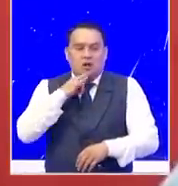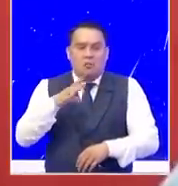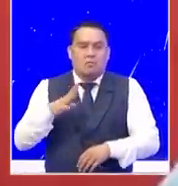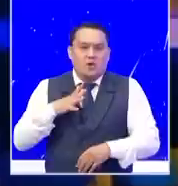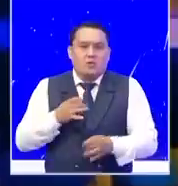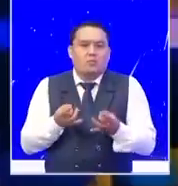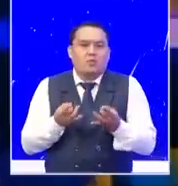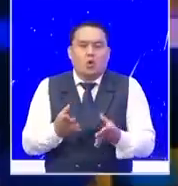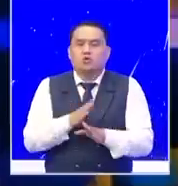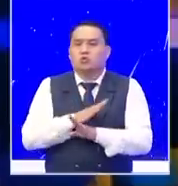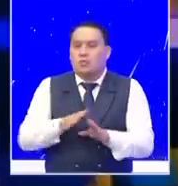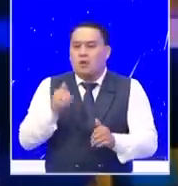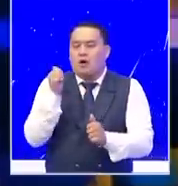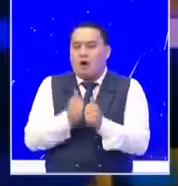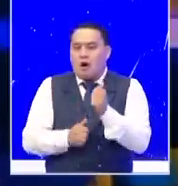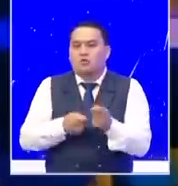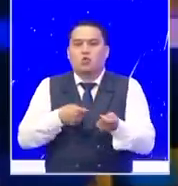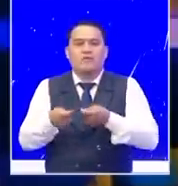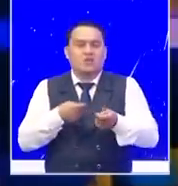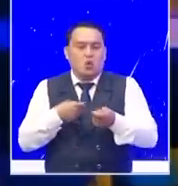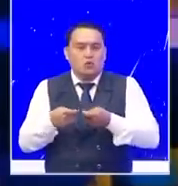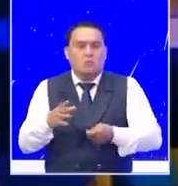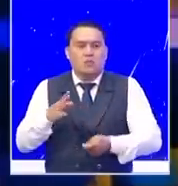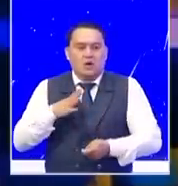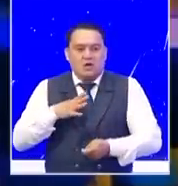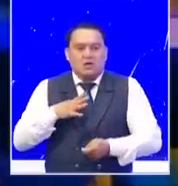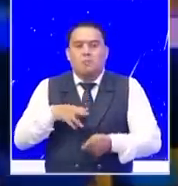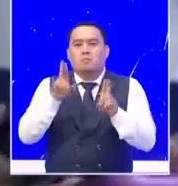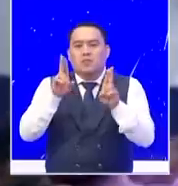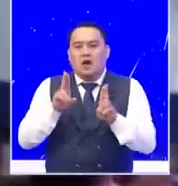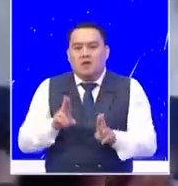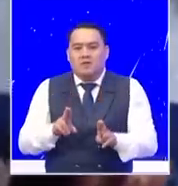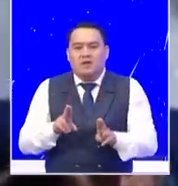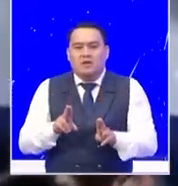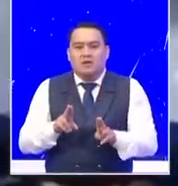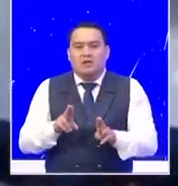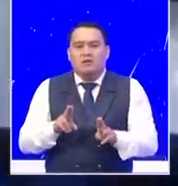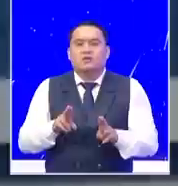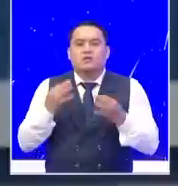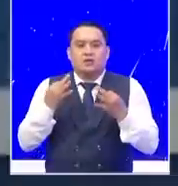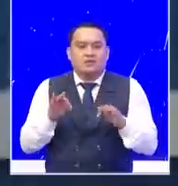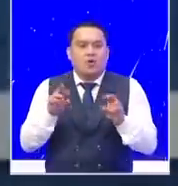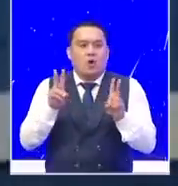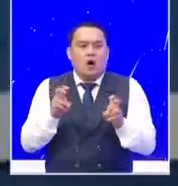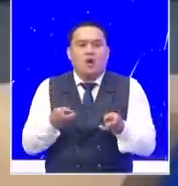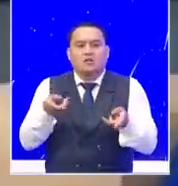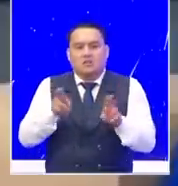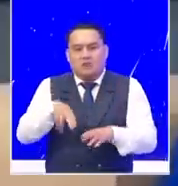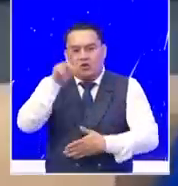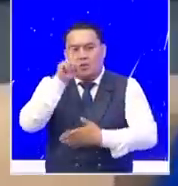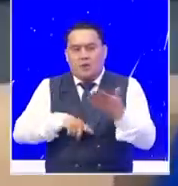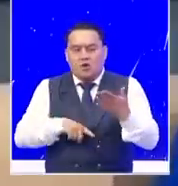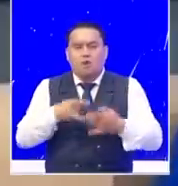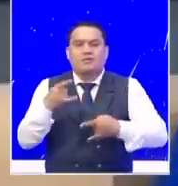было непростым. Как и каждому ведущему, Бейсену Куранбеку приходилось следовать правилам и не выходить за рамки дозволенного. Оставаться верным своим принципам